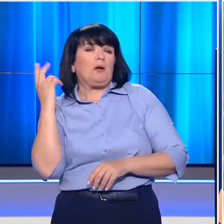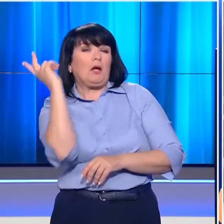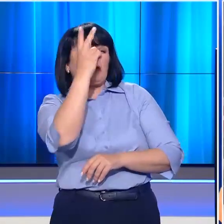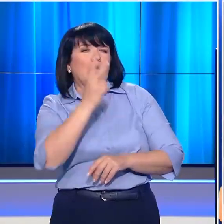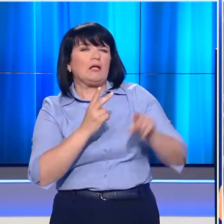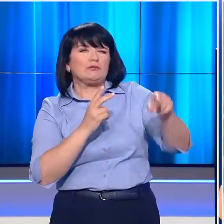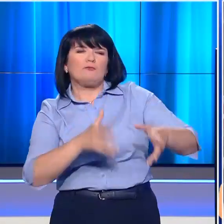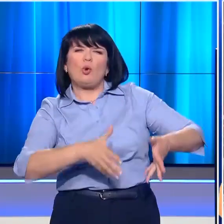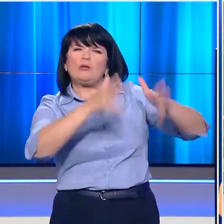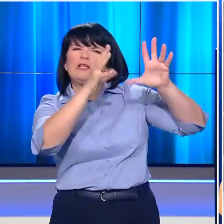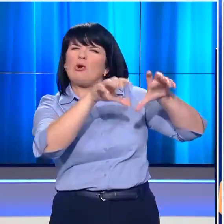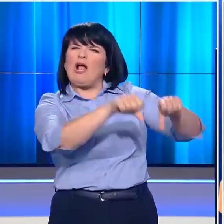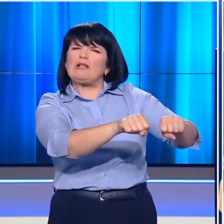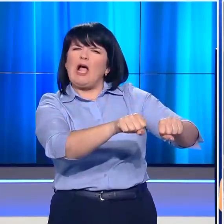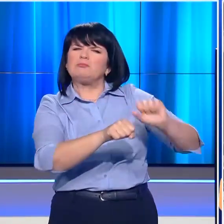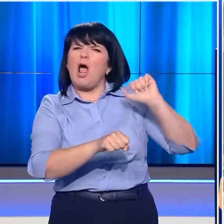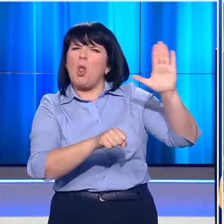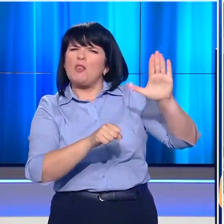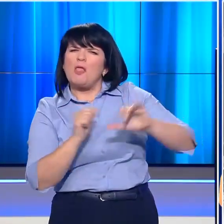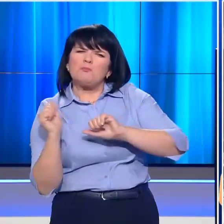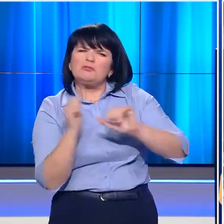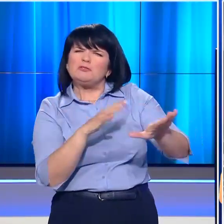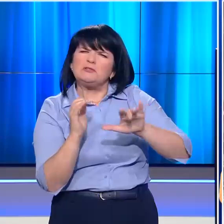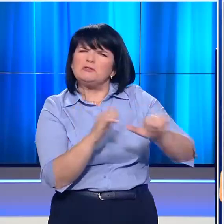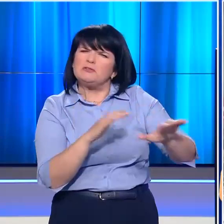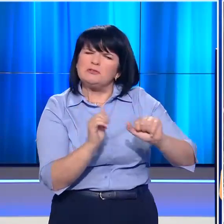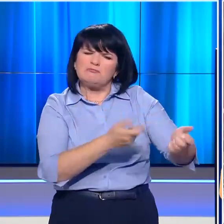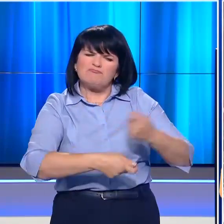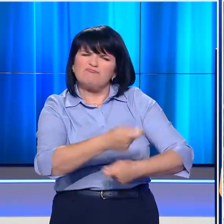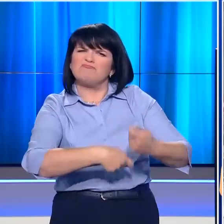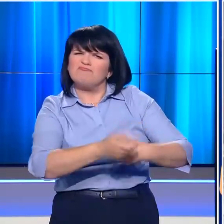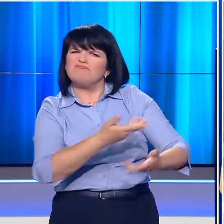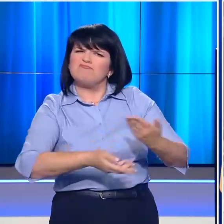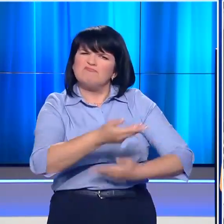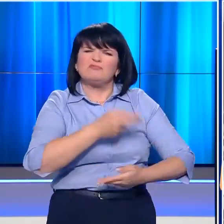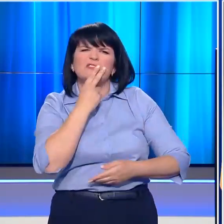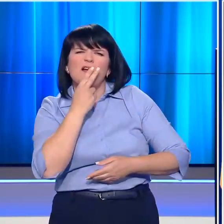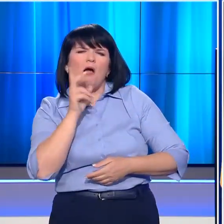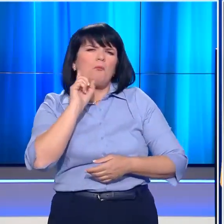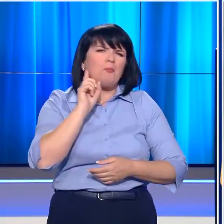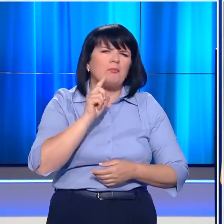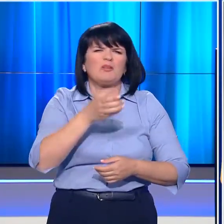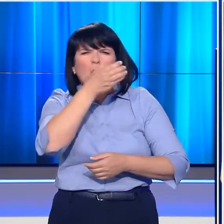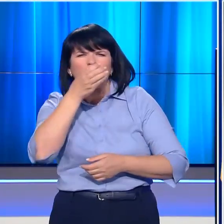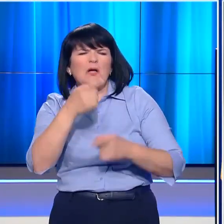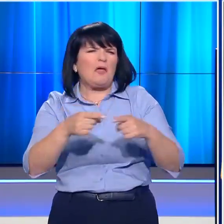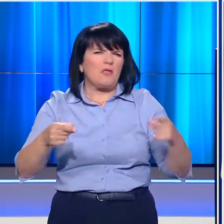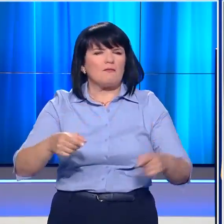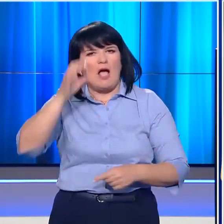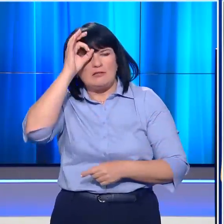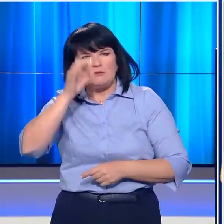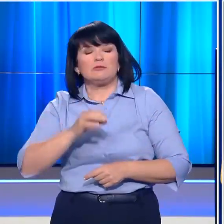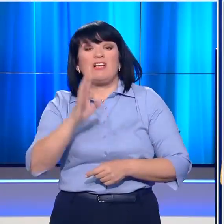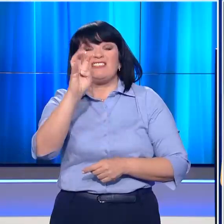στο συγκεκριμένο κτίριο βρίσκουν καταφύγιο αλλοδαποί που κάνουν εμπόριο ναρκωτικών και ελαθρέων τσιγάρων. Από την αστυνομία έχουν